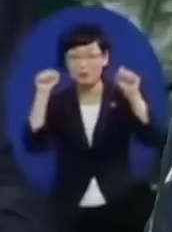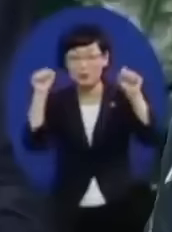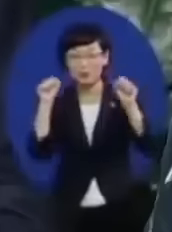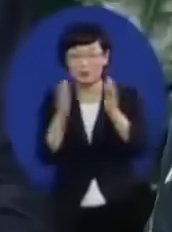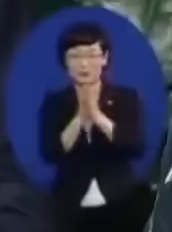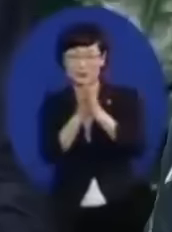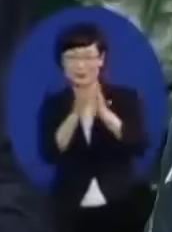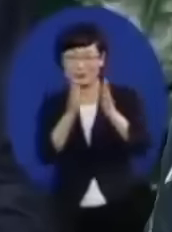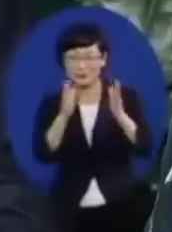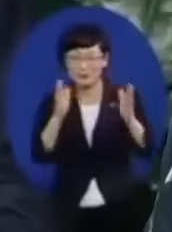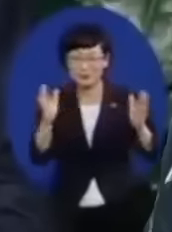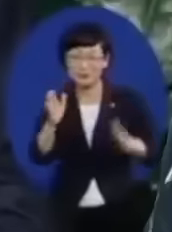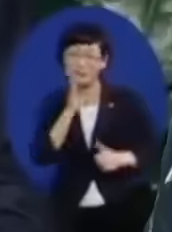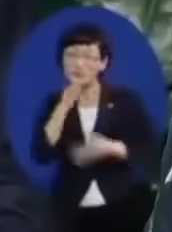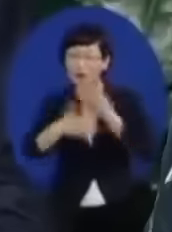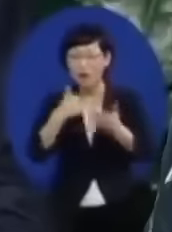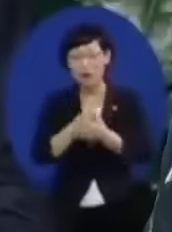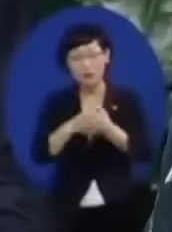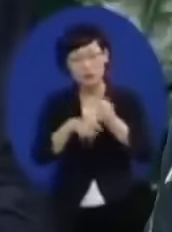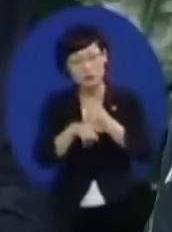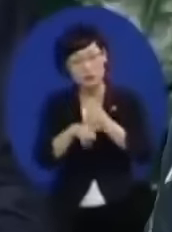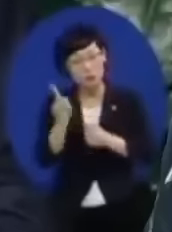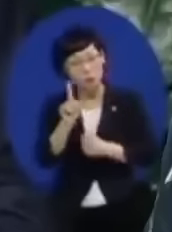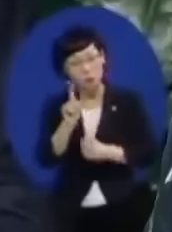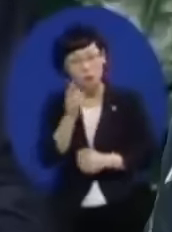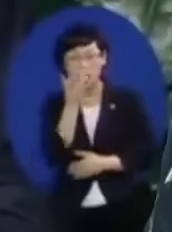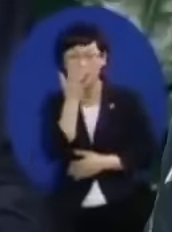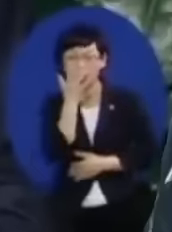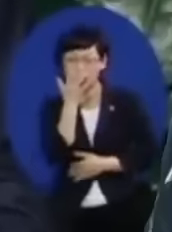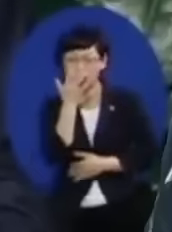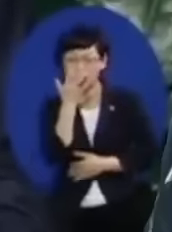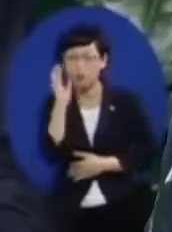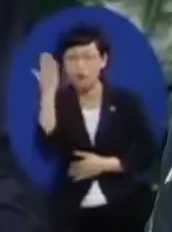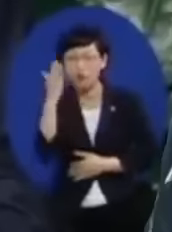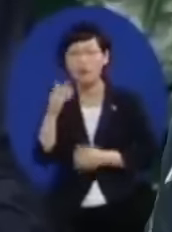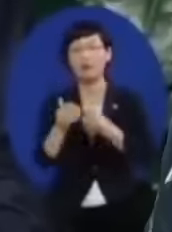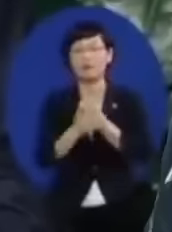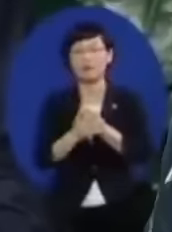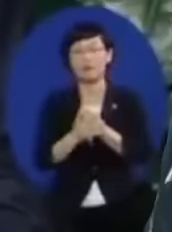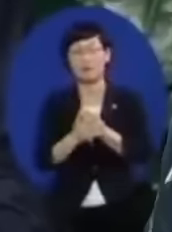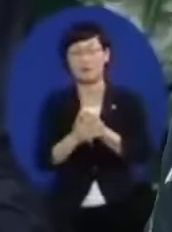전개하지만은 이게 정말 하나님 뜻인지 아닌지 알 수가 없어요. 그래서